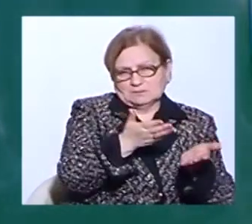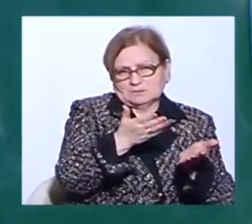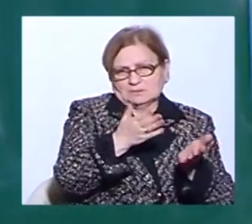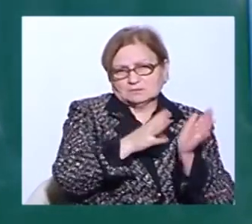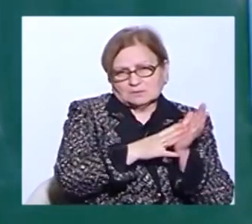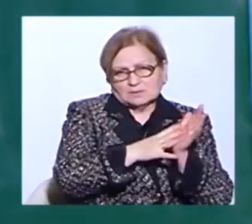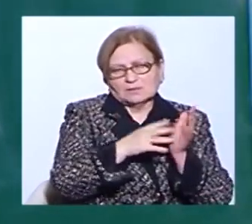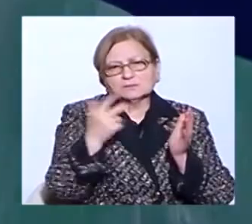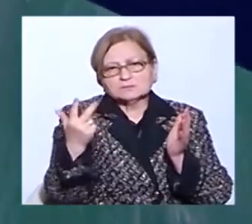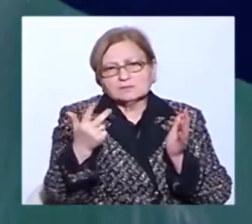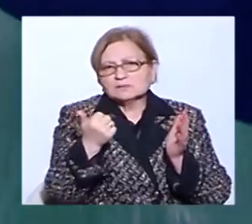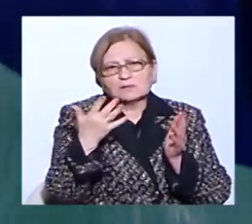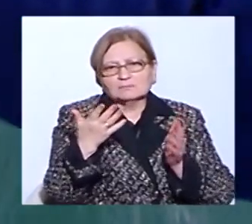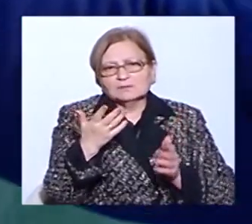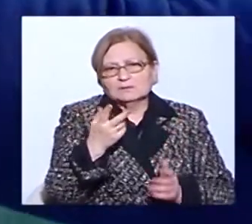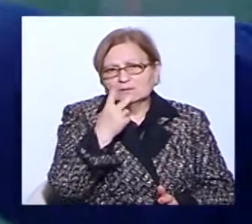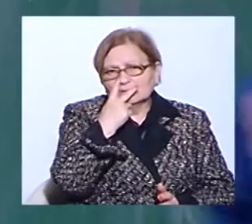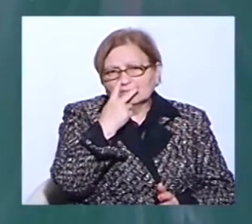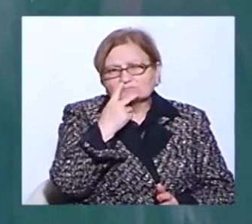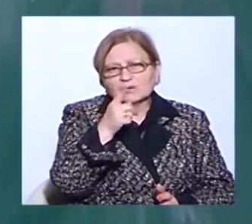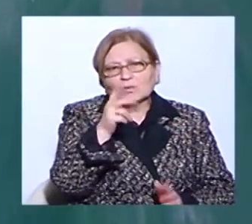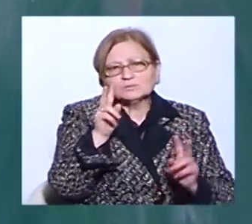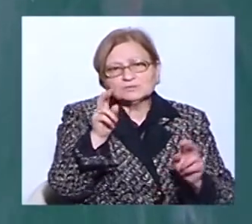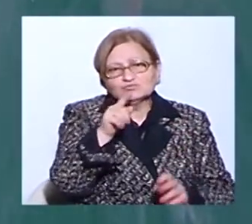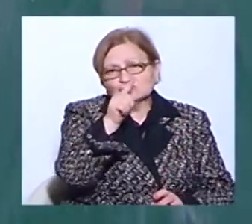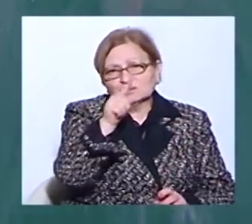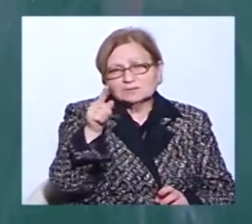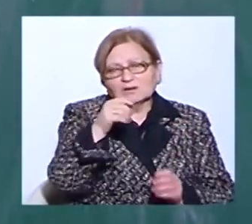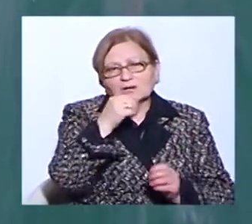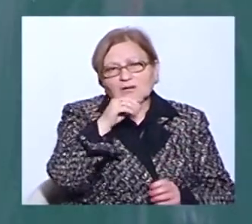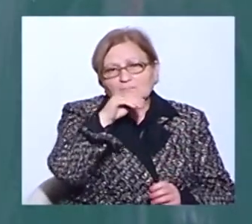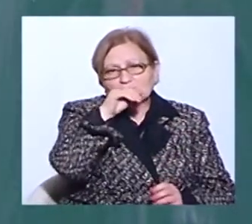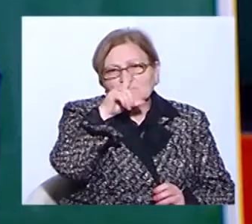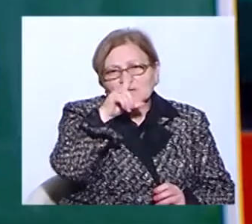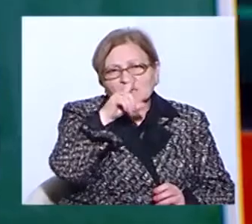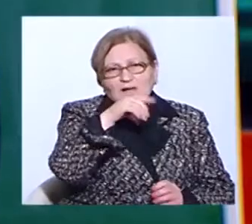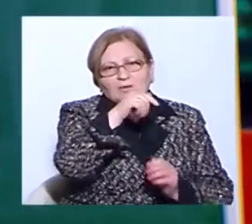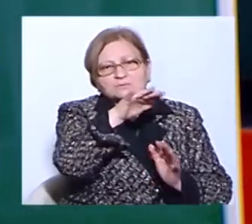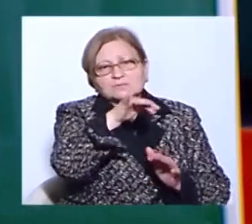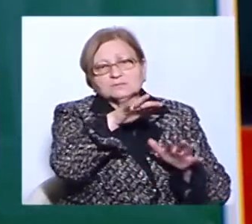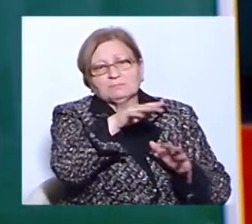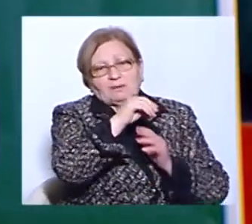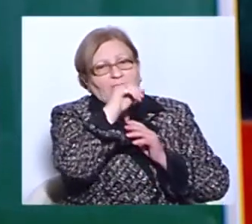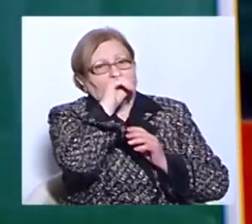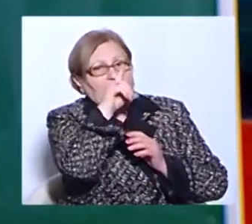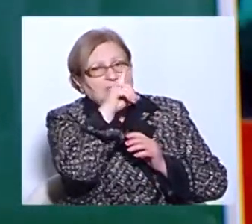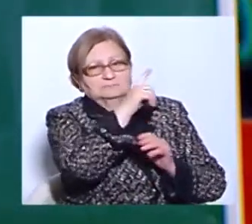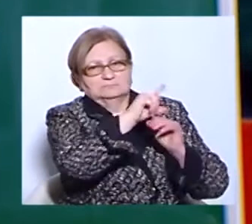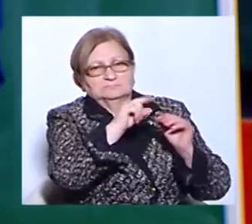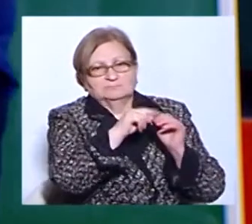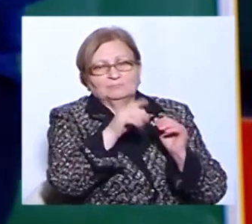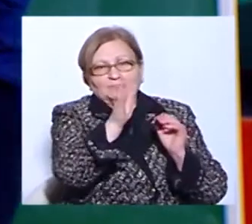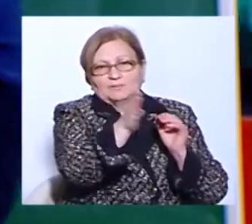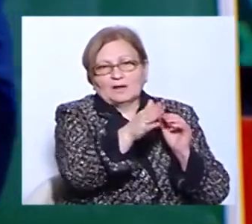მეტი? აბა მეტობის ნიშანმა გააღოს პირი, იქით საითაც ბევრია. აქეთ როგორც გვახსოვს